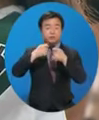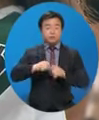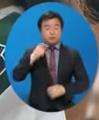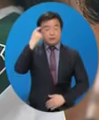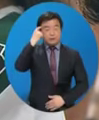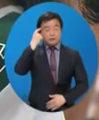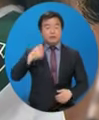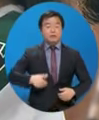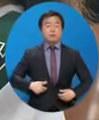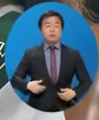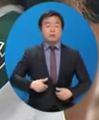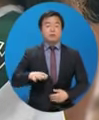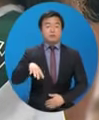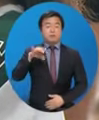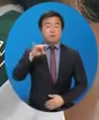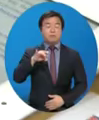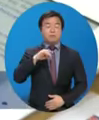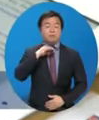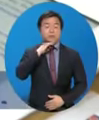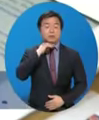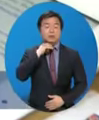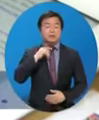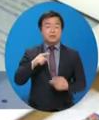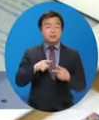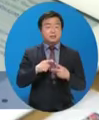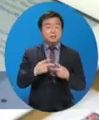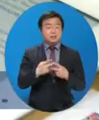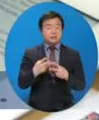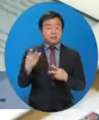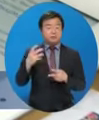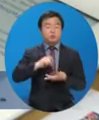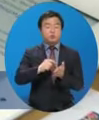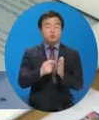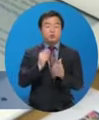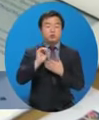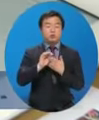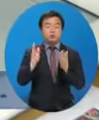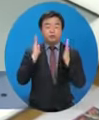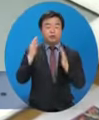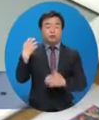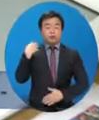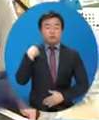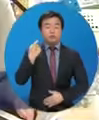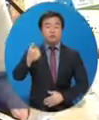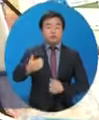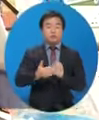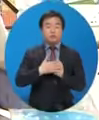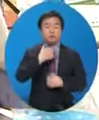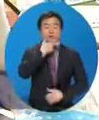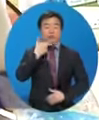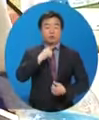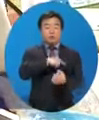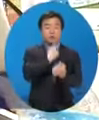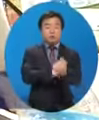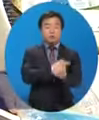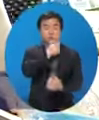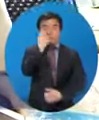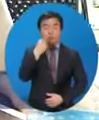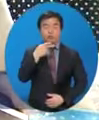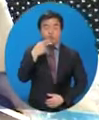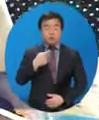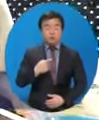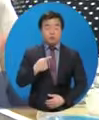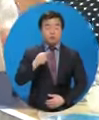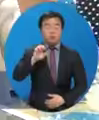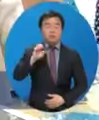있습니다. 우선 저학년이라면 수업에 대한 부담이 적기 때문에 당장 영어 실력이 좀 부족해도 학교의 ESL 과정